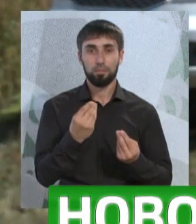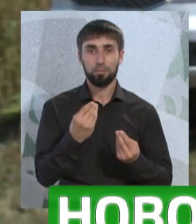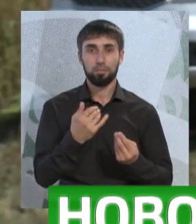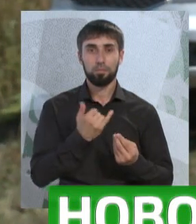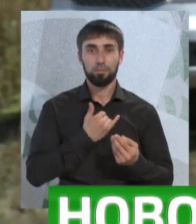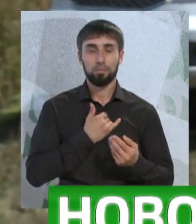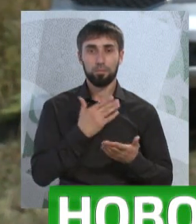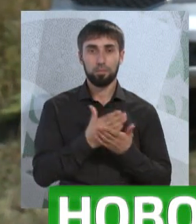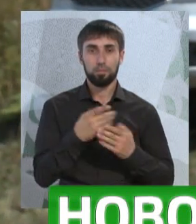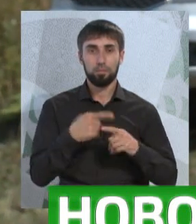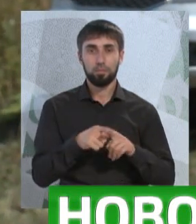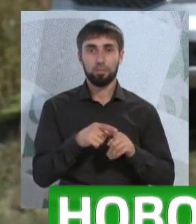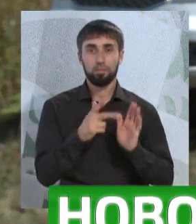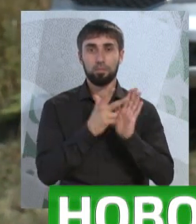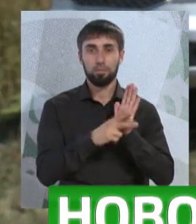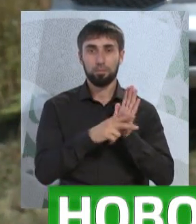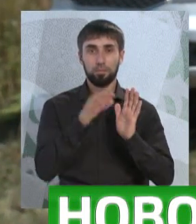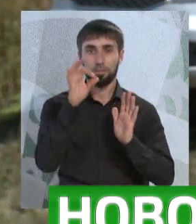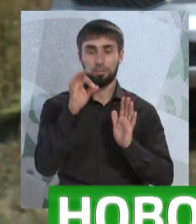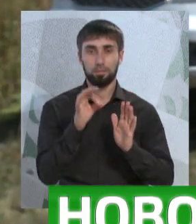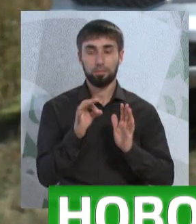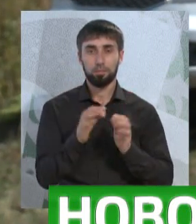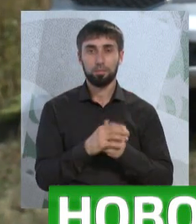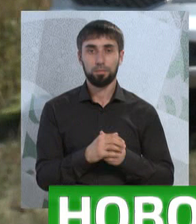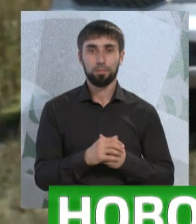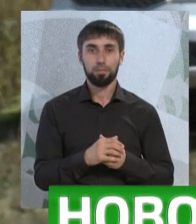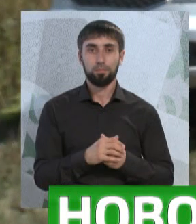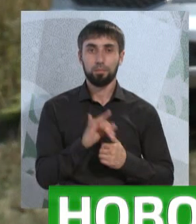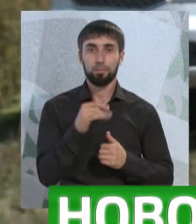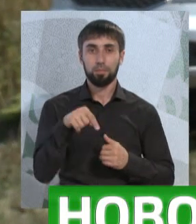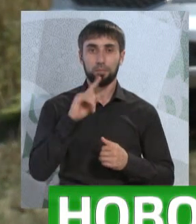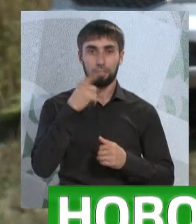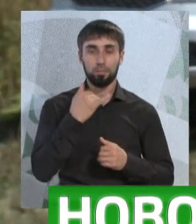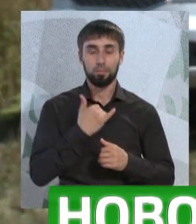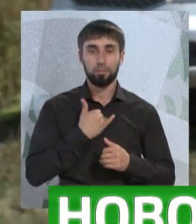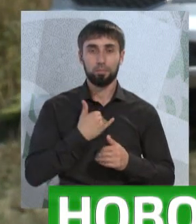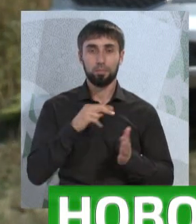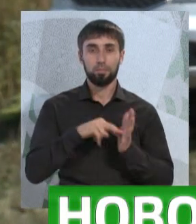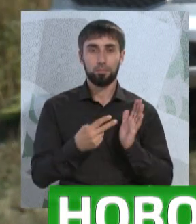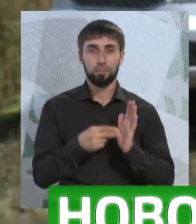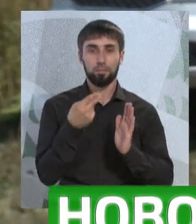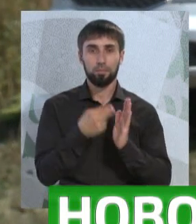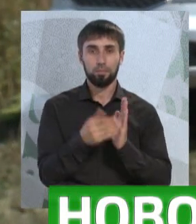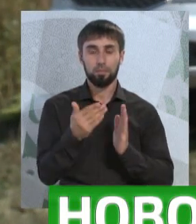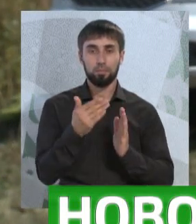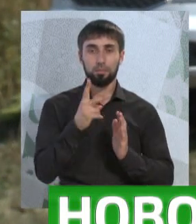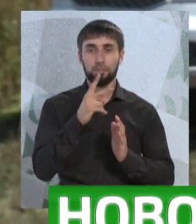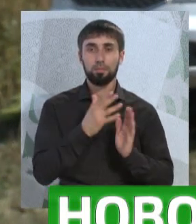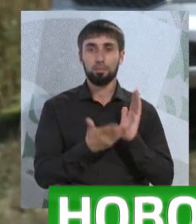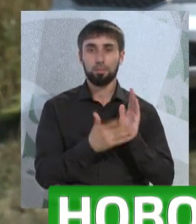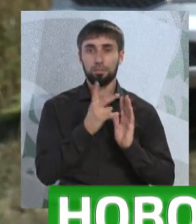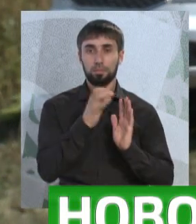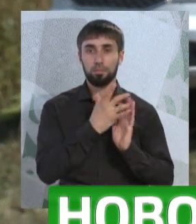уже свыше 80%. И на этот год у нас тоже запланирована закупка лесопожарной техники.